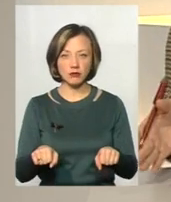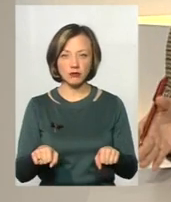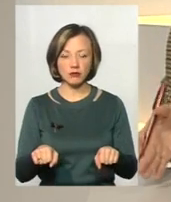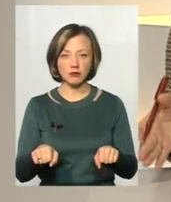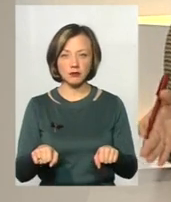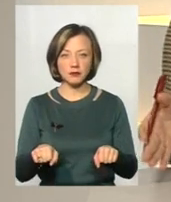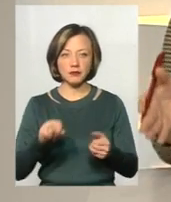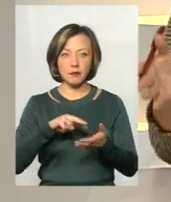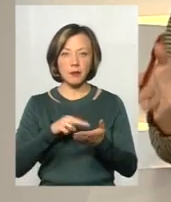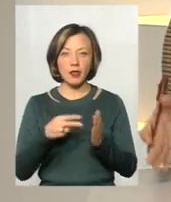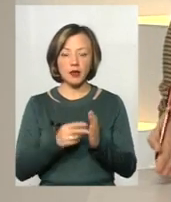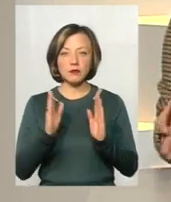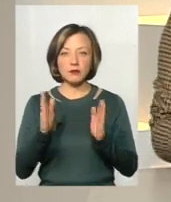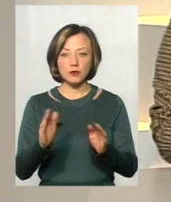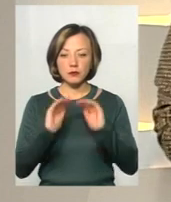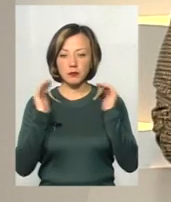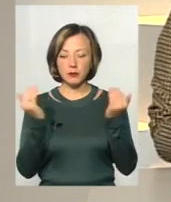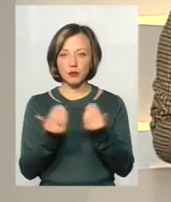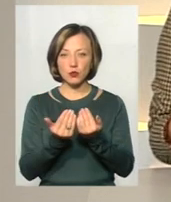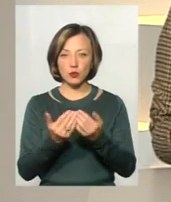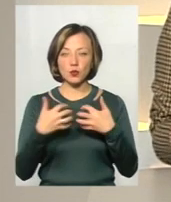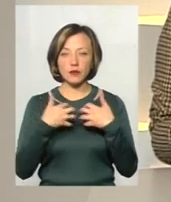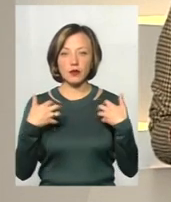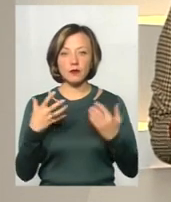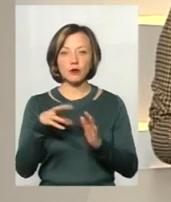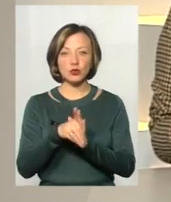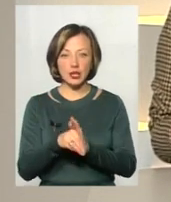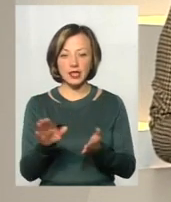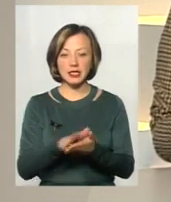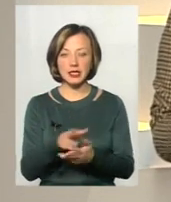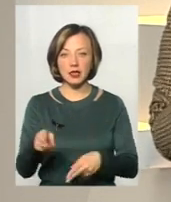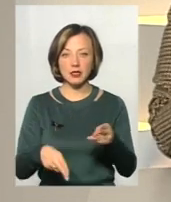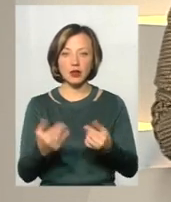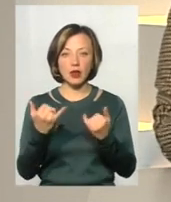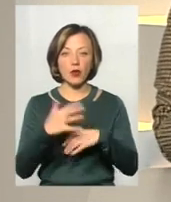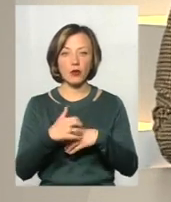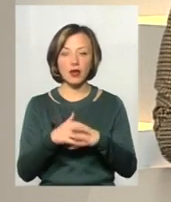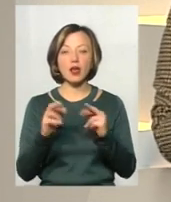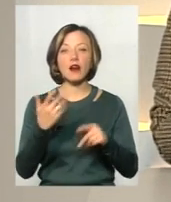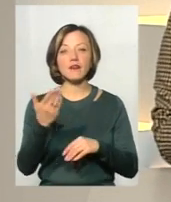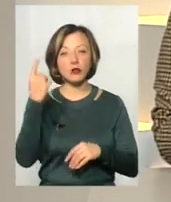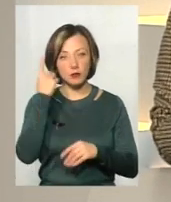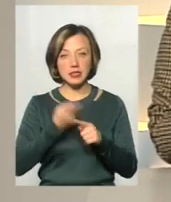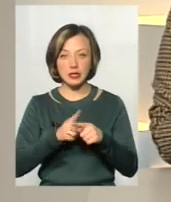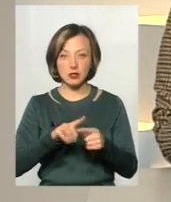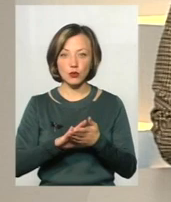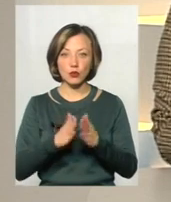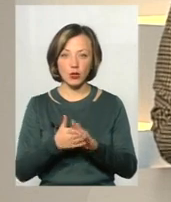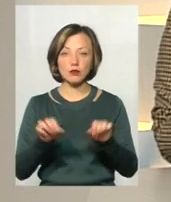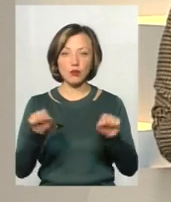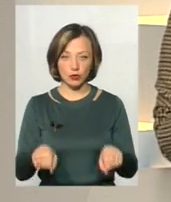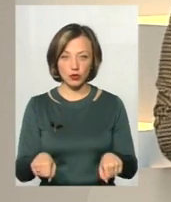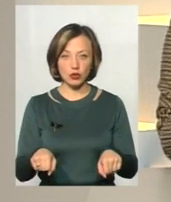план той, який буде притулку для тварин, включити також стерилізатор для котів. Як ви думаєте, ця ситуація